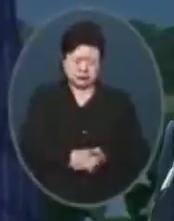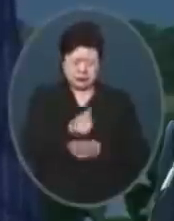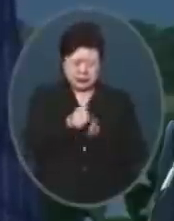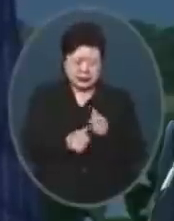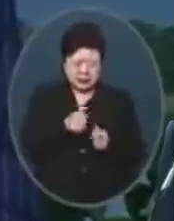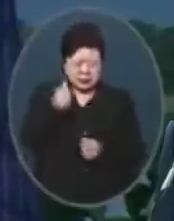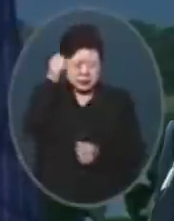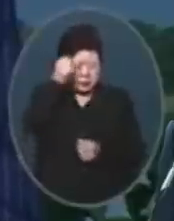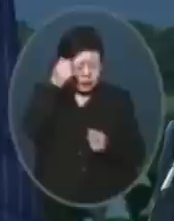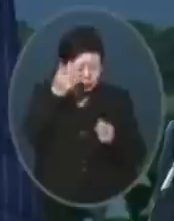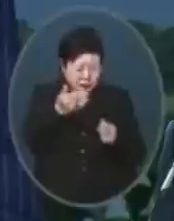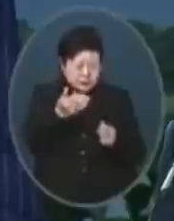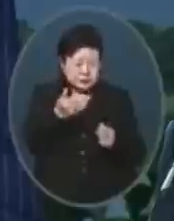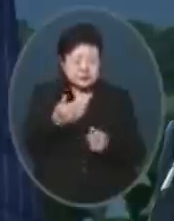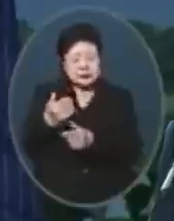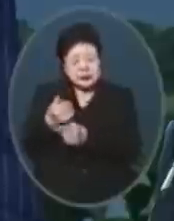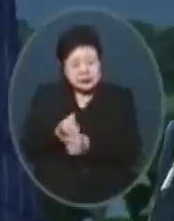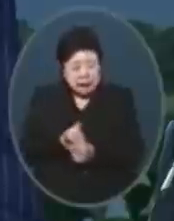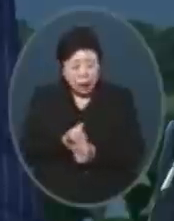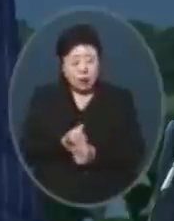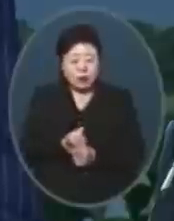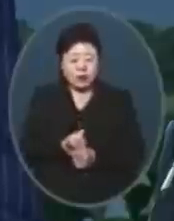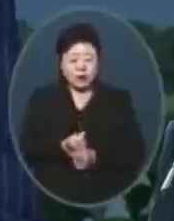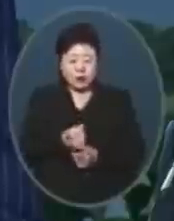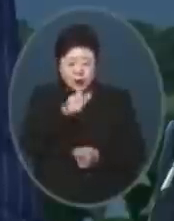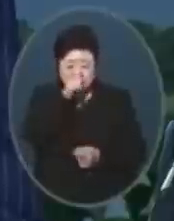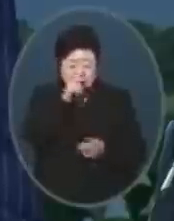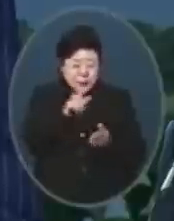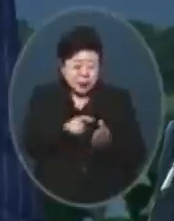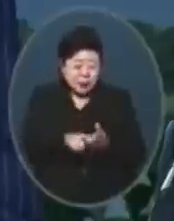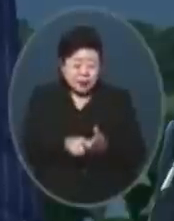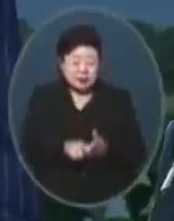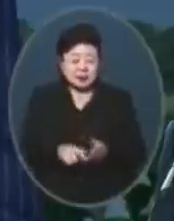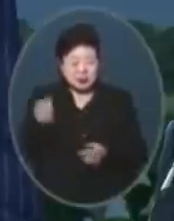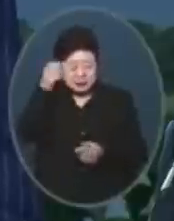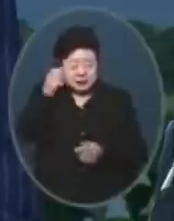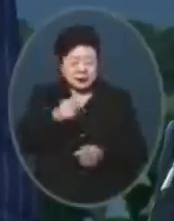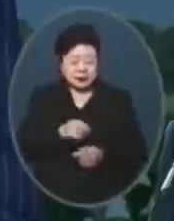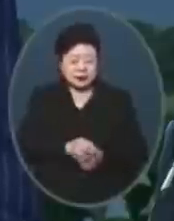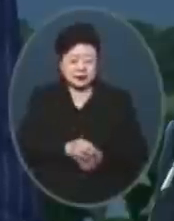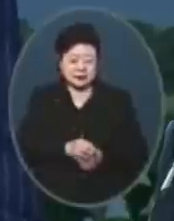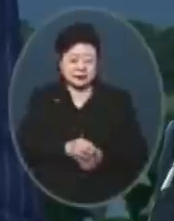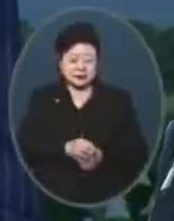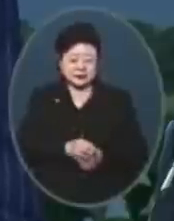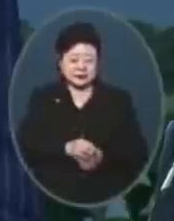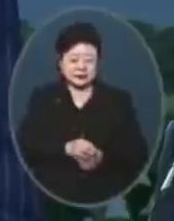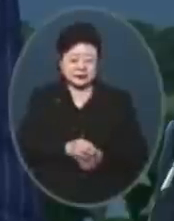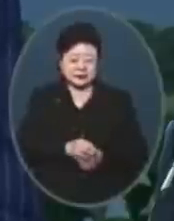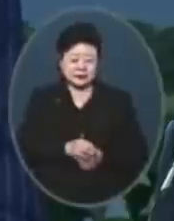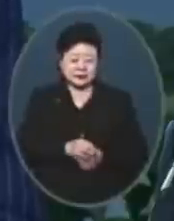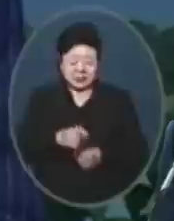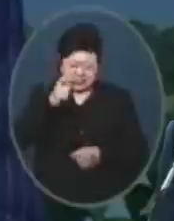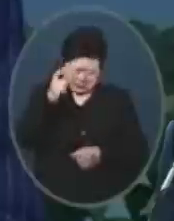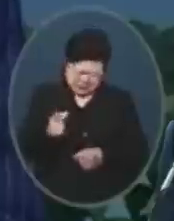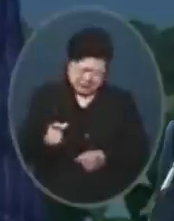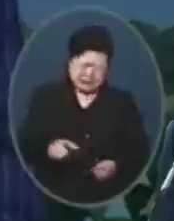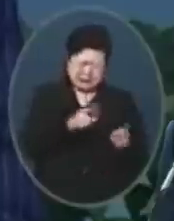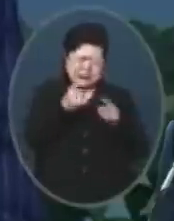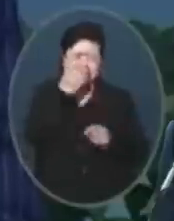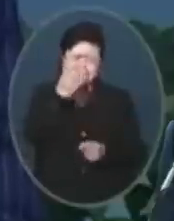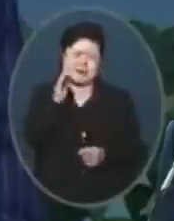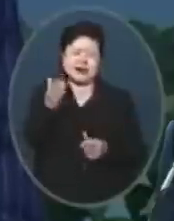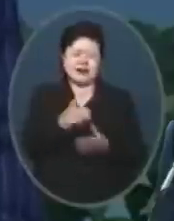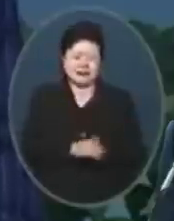하나님의 성령을 의지하고 있으면 성령이 이끌어 나가는 삶은 튼튼한 삶이 되는